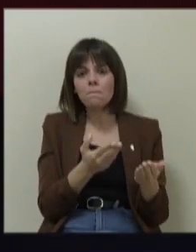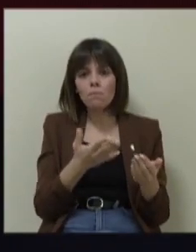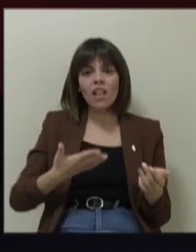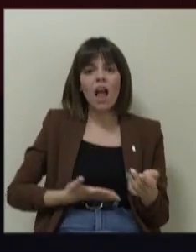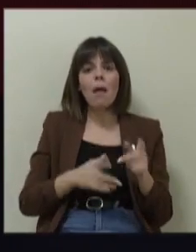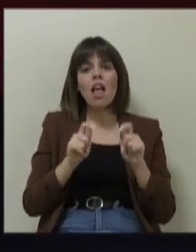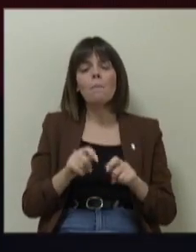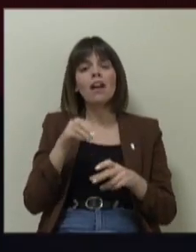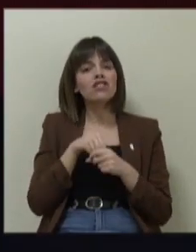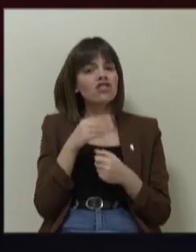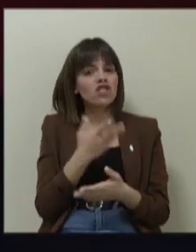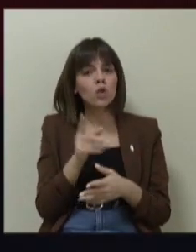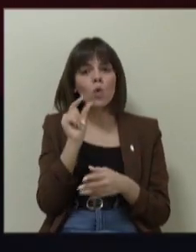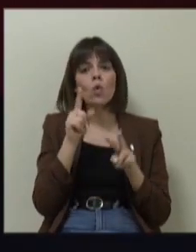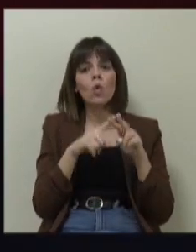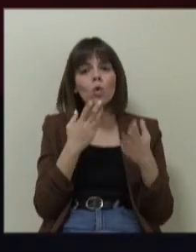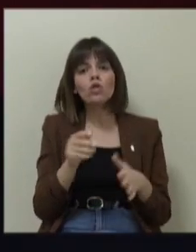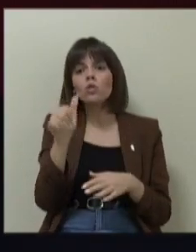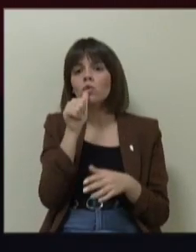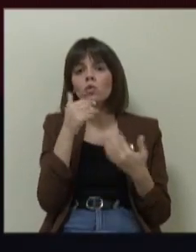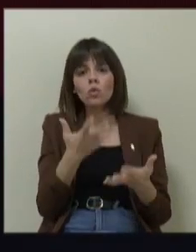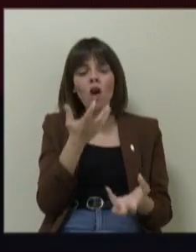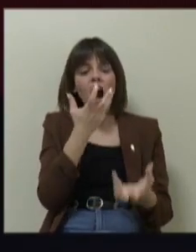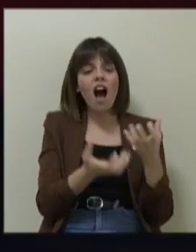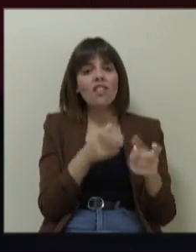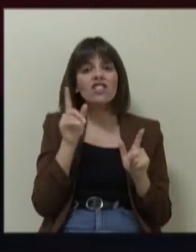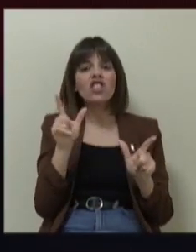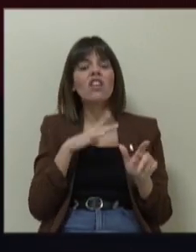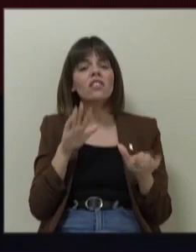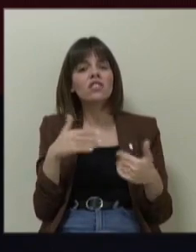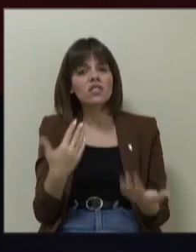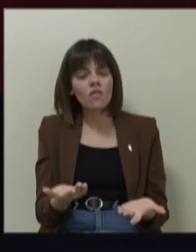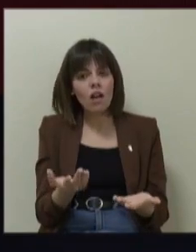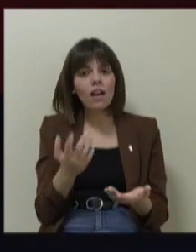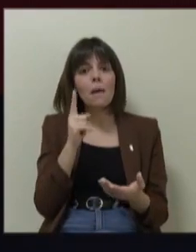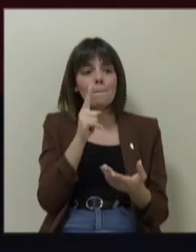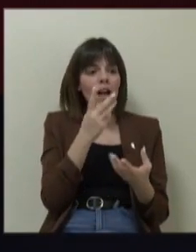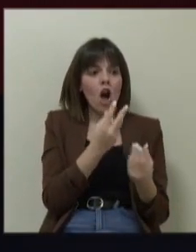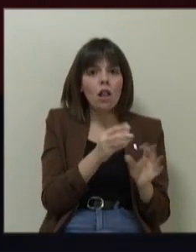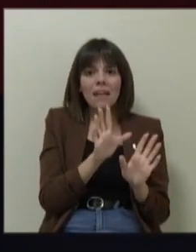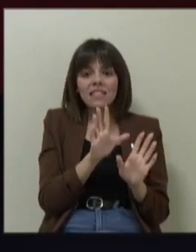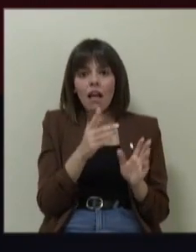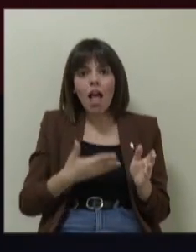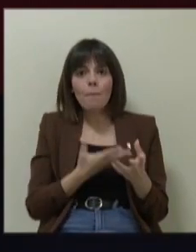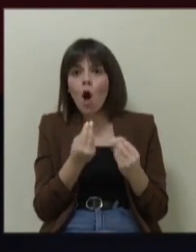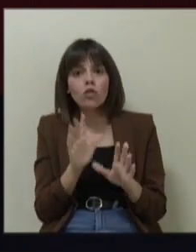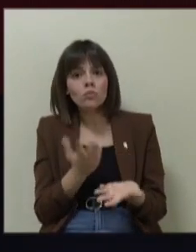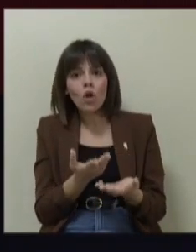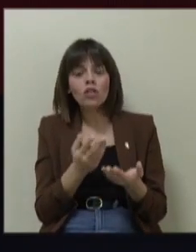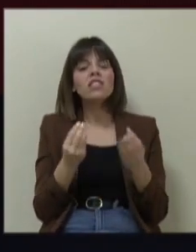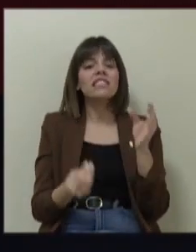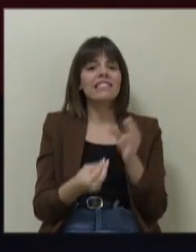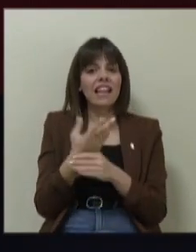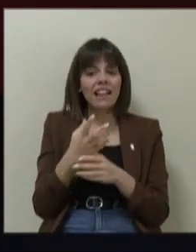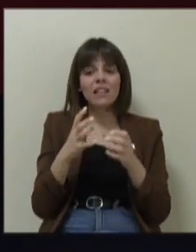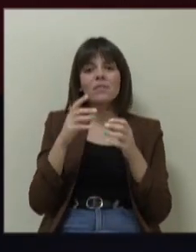Ekmek yapmak için una, suya ve ateşe ihtiyacınız var. Biri olmazsa ekmek olmuyor. Yarattığımız gezegende